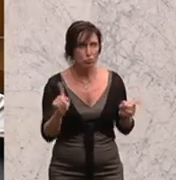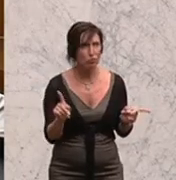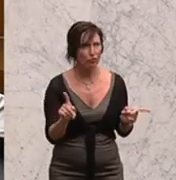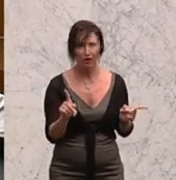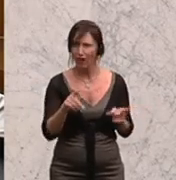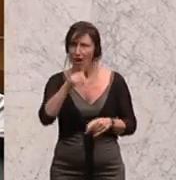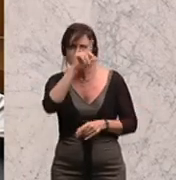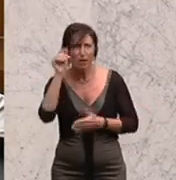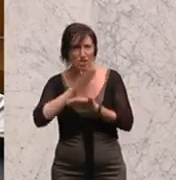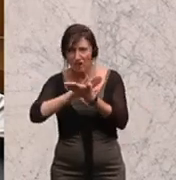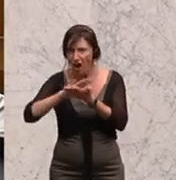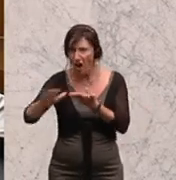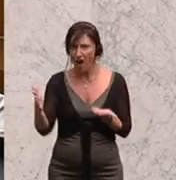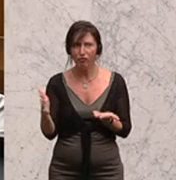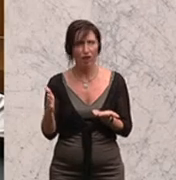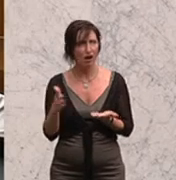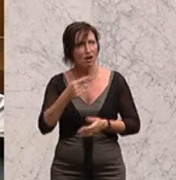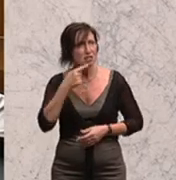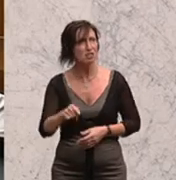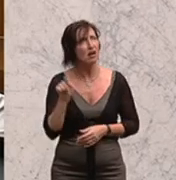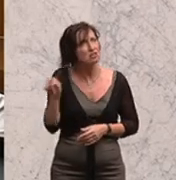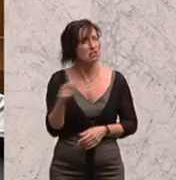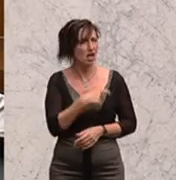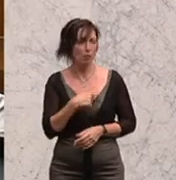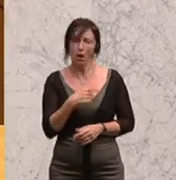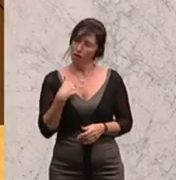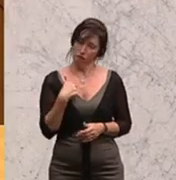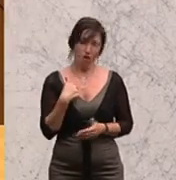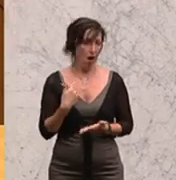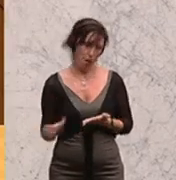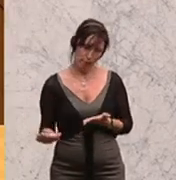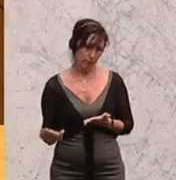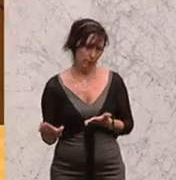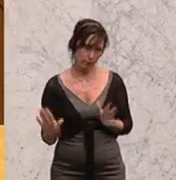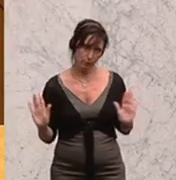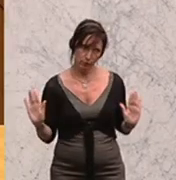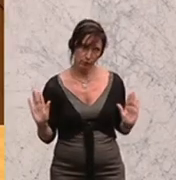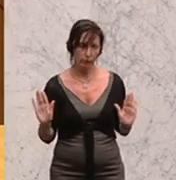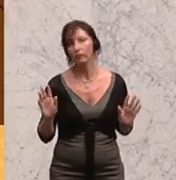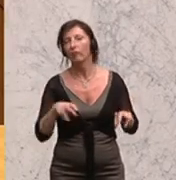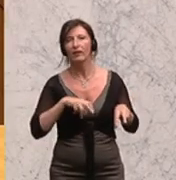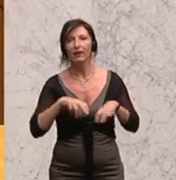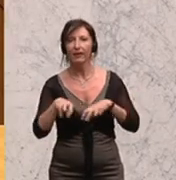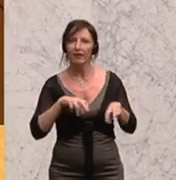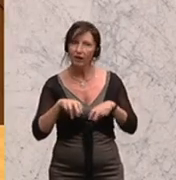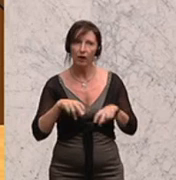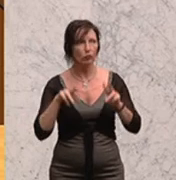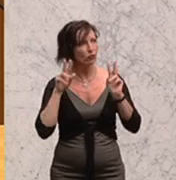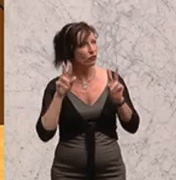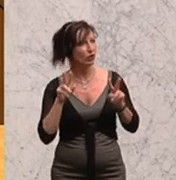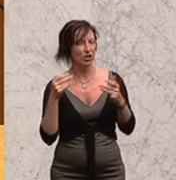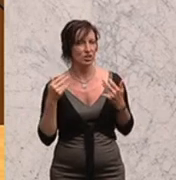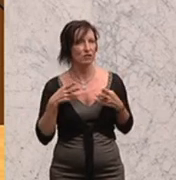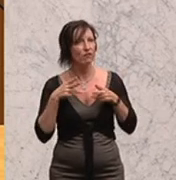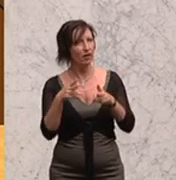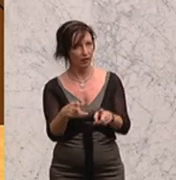kriminalisieren, das ist aus unserer Sicht abzulehnen. Die Regierung geht wirklich einen